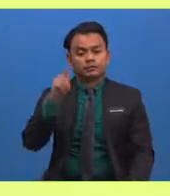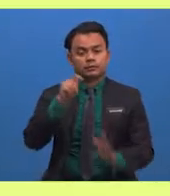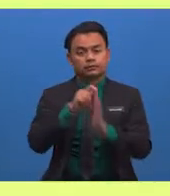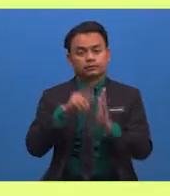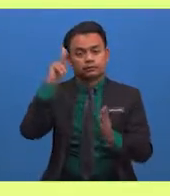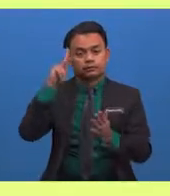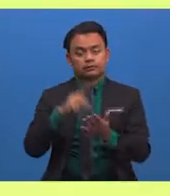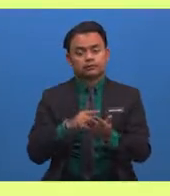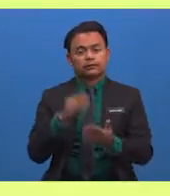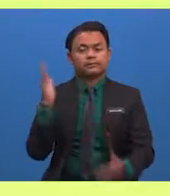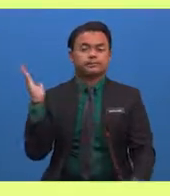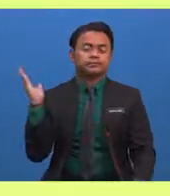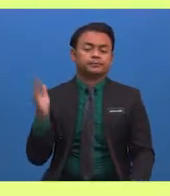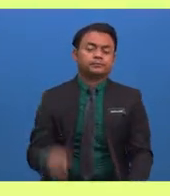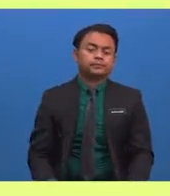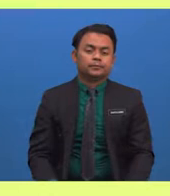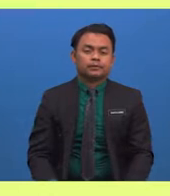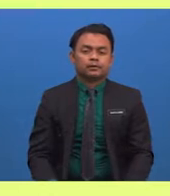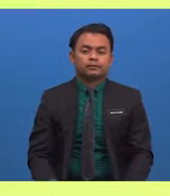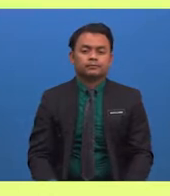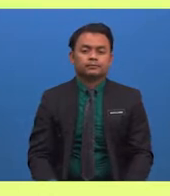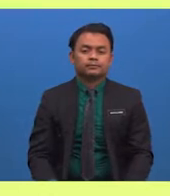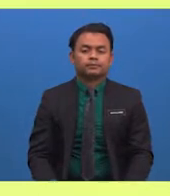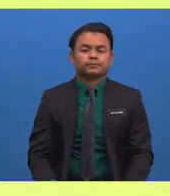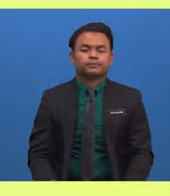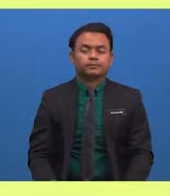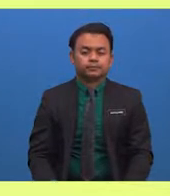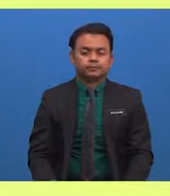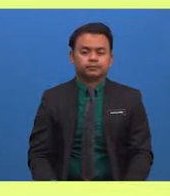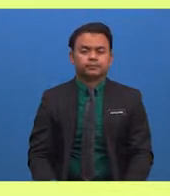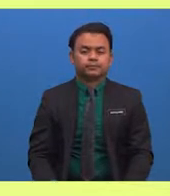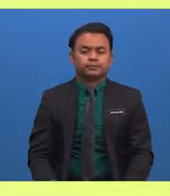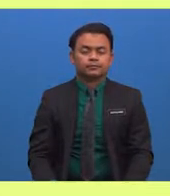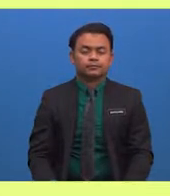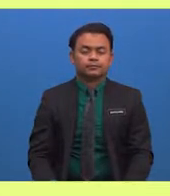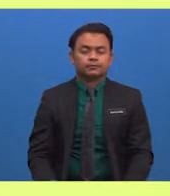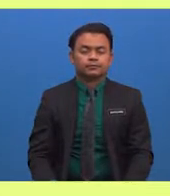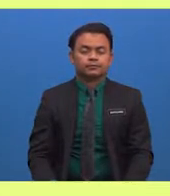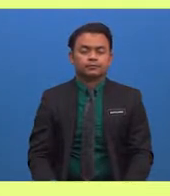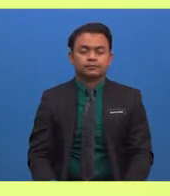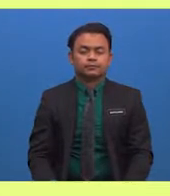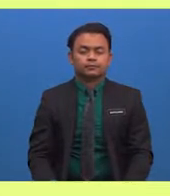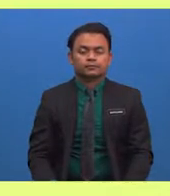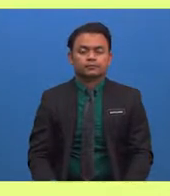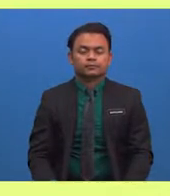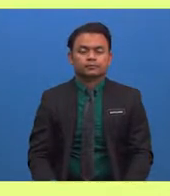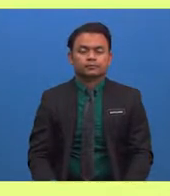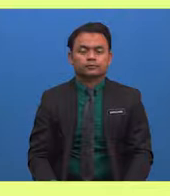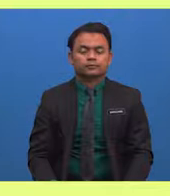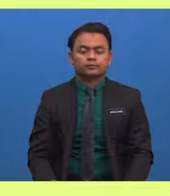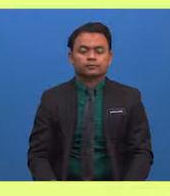awam. Selain itu, ada juga perpustakaan sekolah seperti Nizam Al-Mulk dan